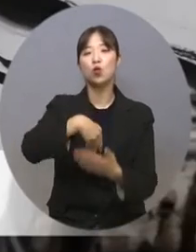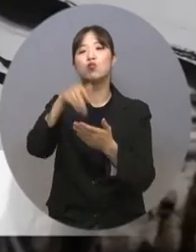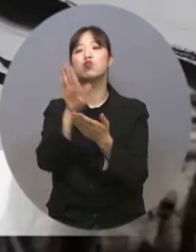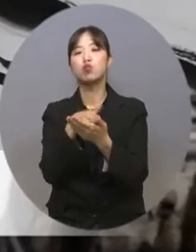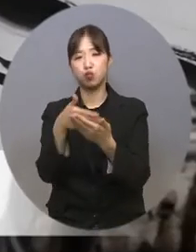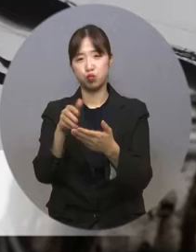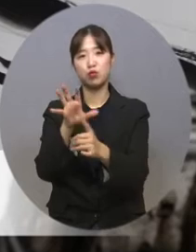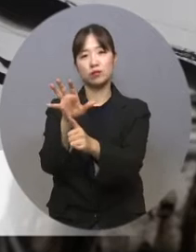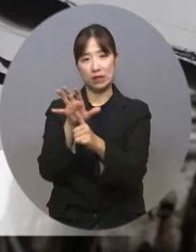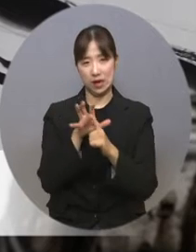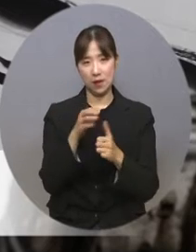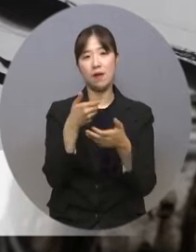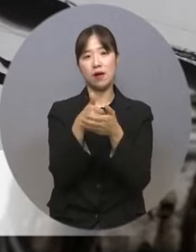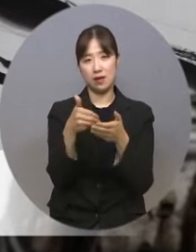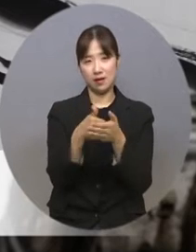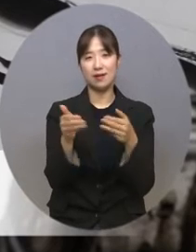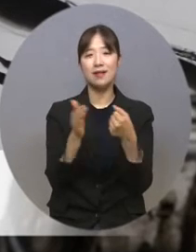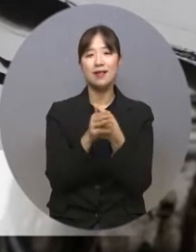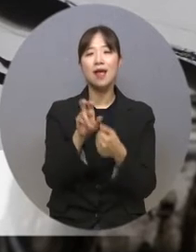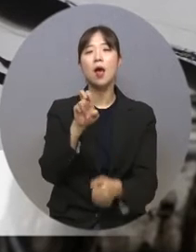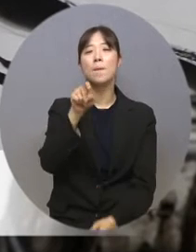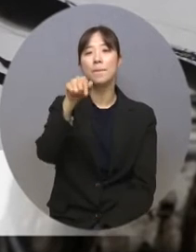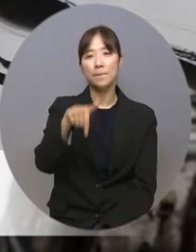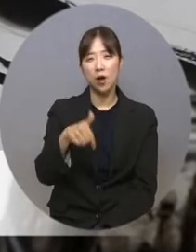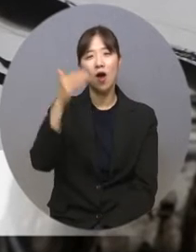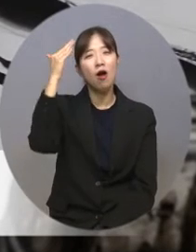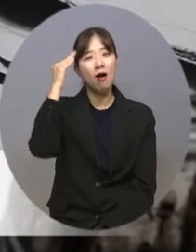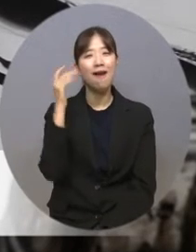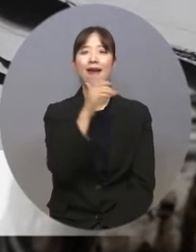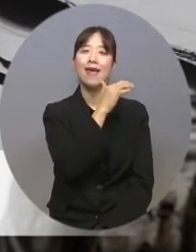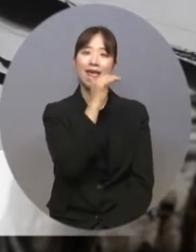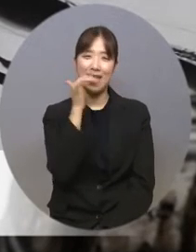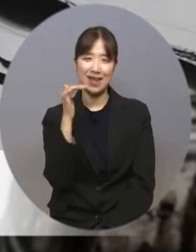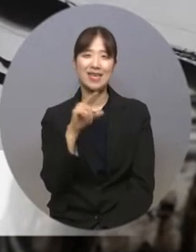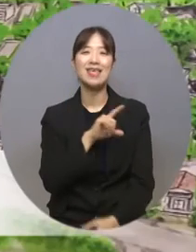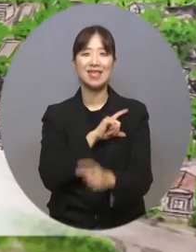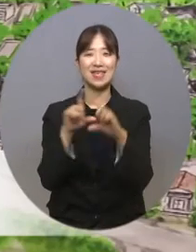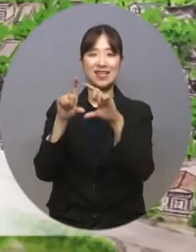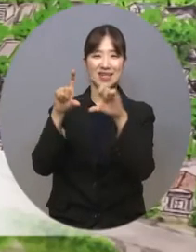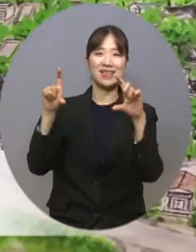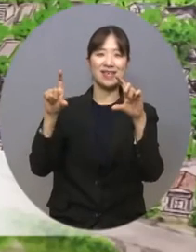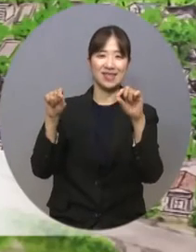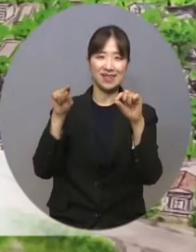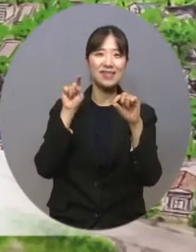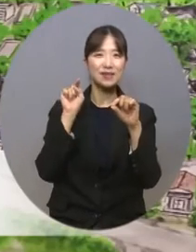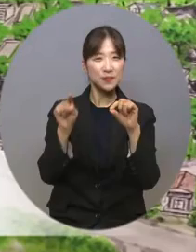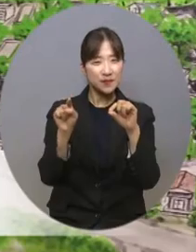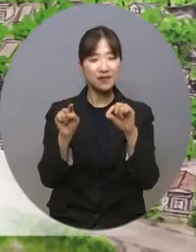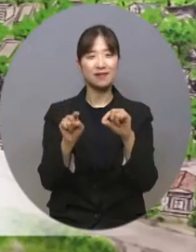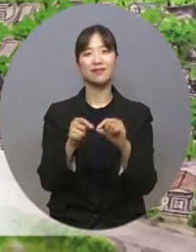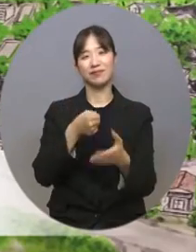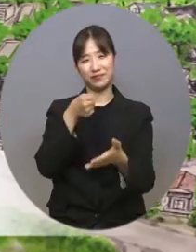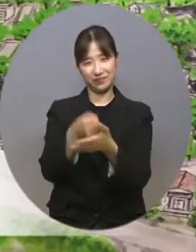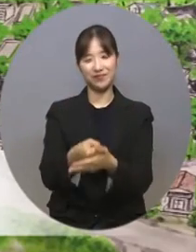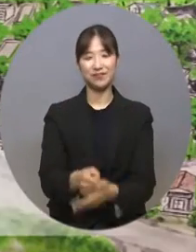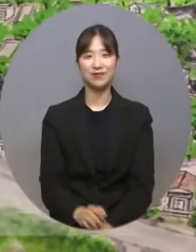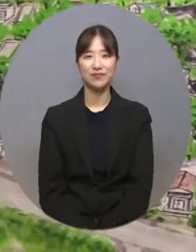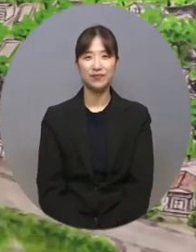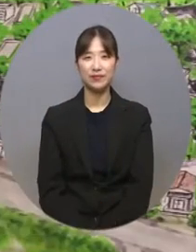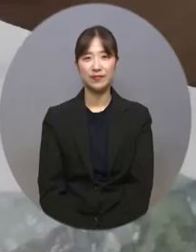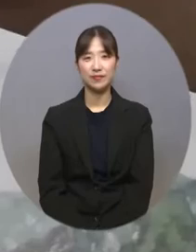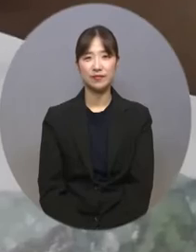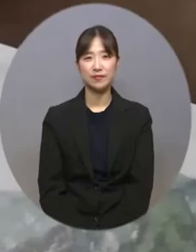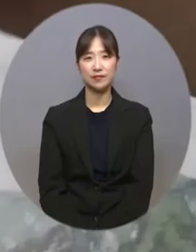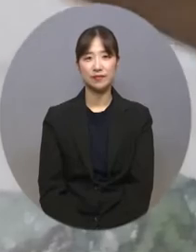그림을 그리기 때문에 먹이 향기라고 타이틀을 가지고 전시 주제를 삼았습니다.